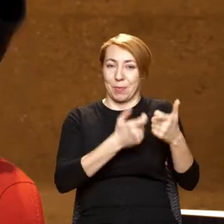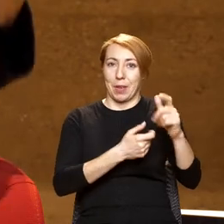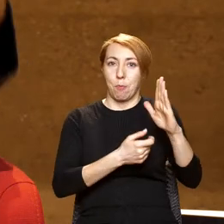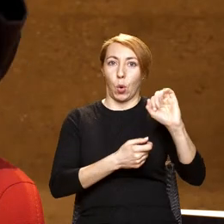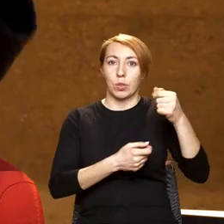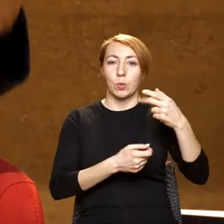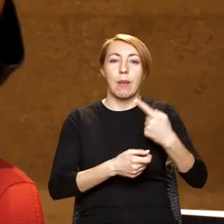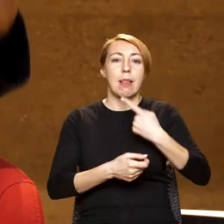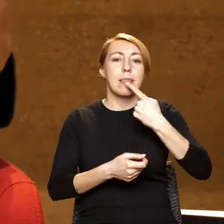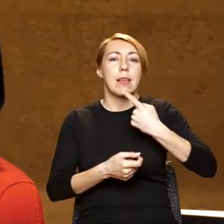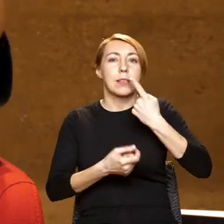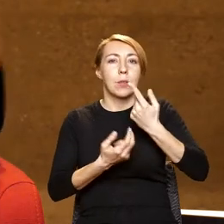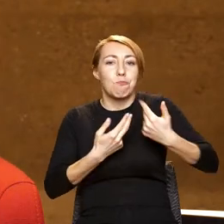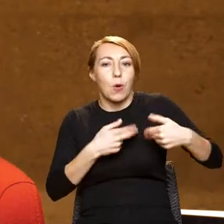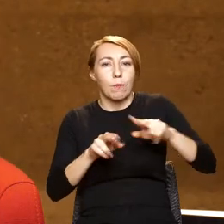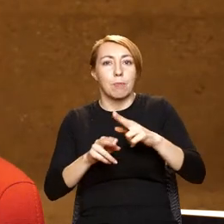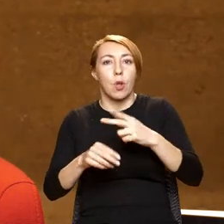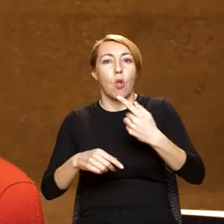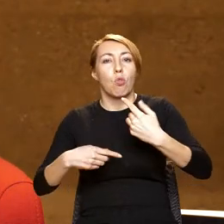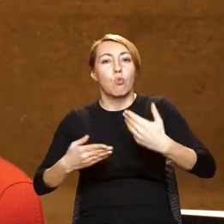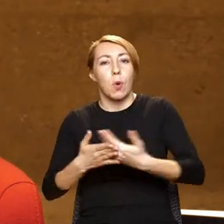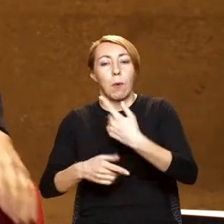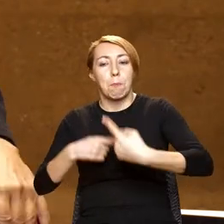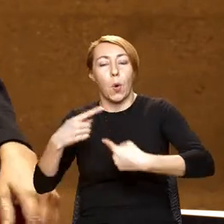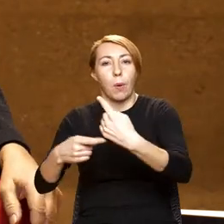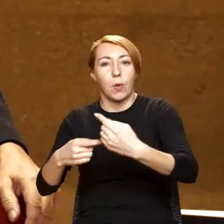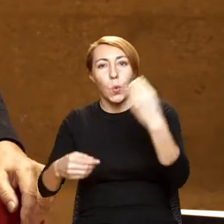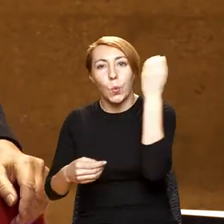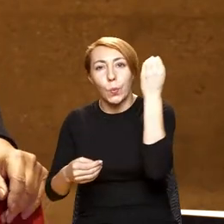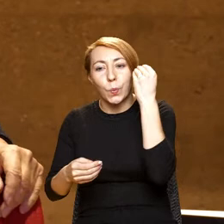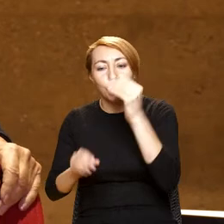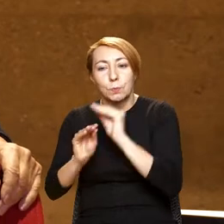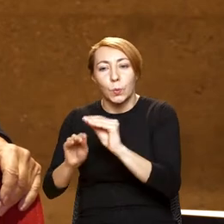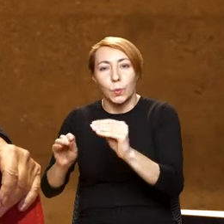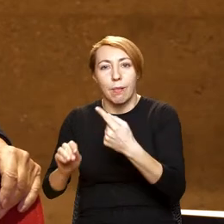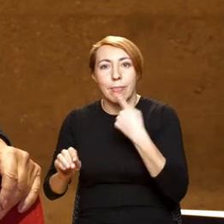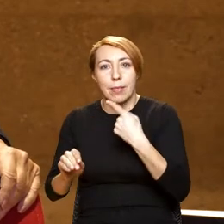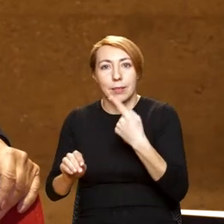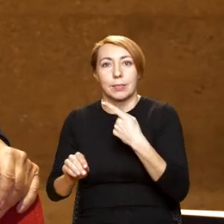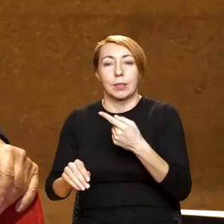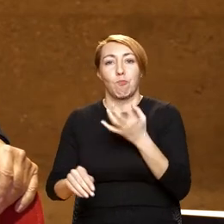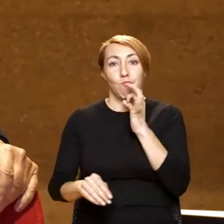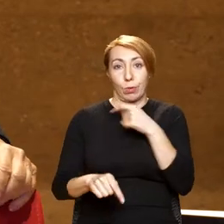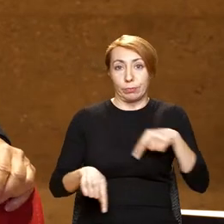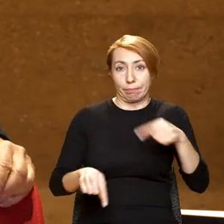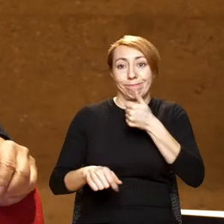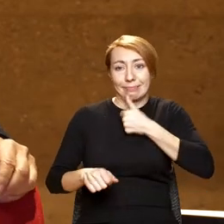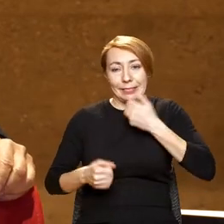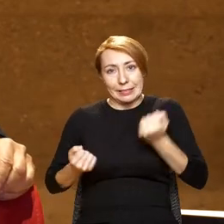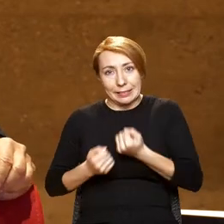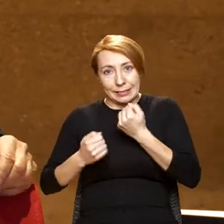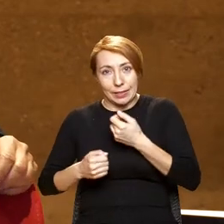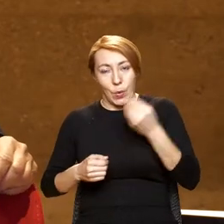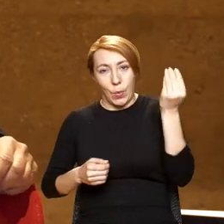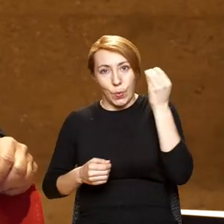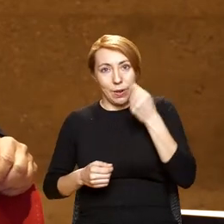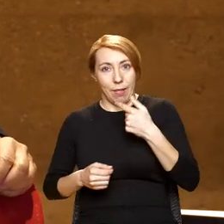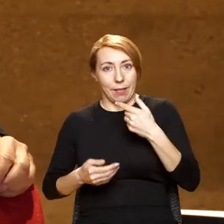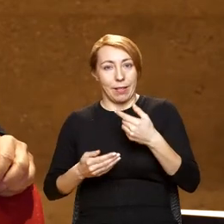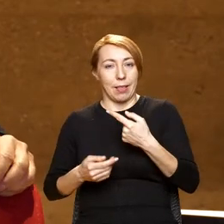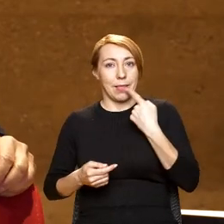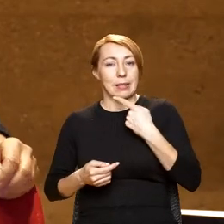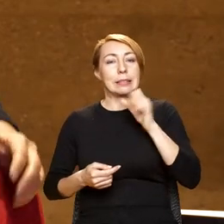język i by uczyć nowe pokolenia. I była grupa młodych ludzi, którzy rzeczywiście to robili. I teraz wracając właśnie do